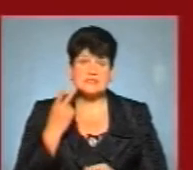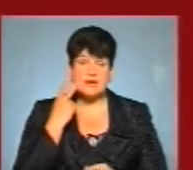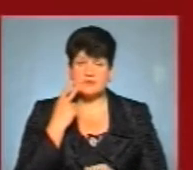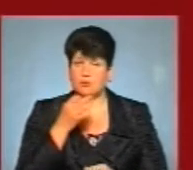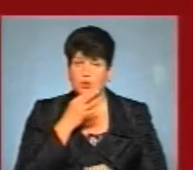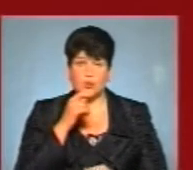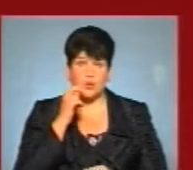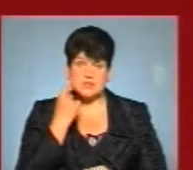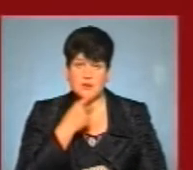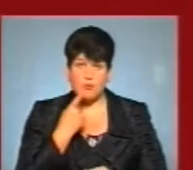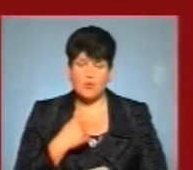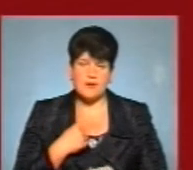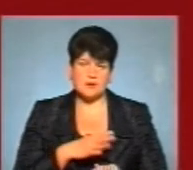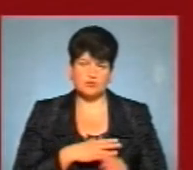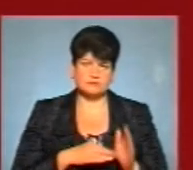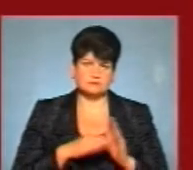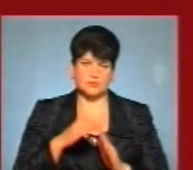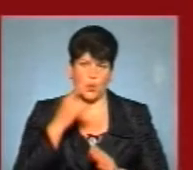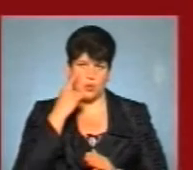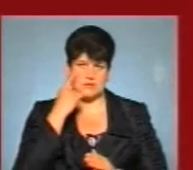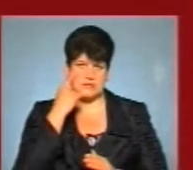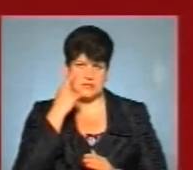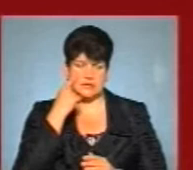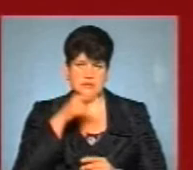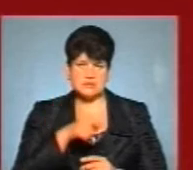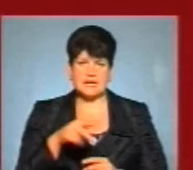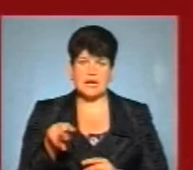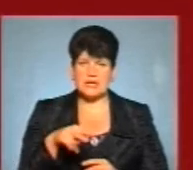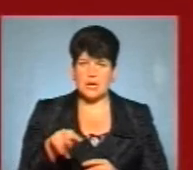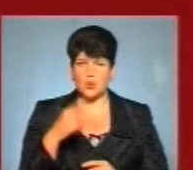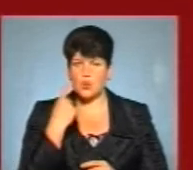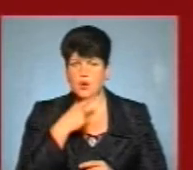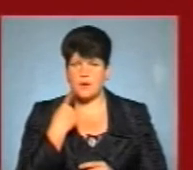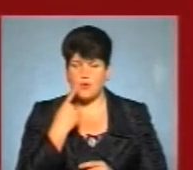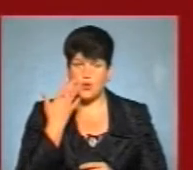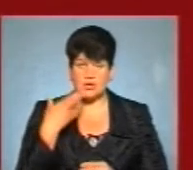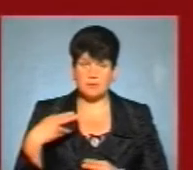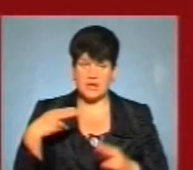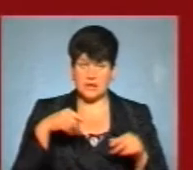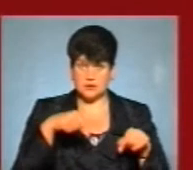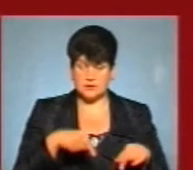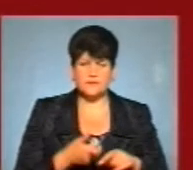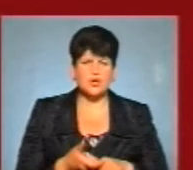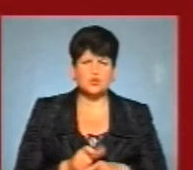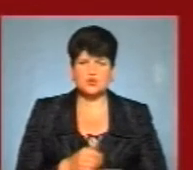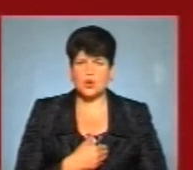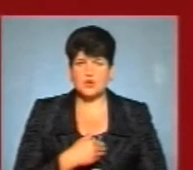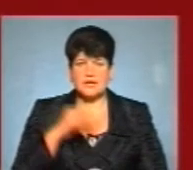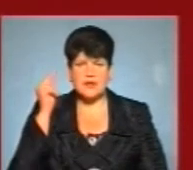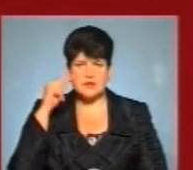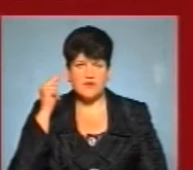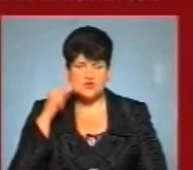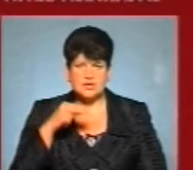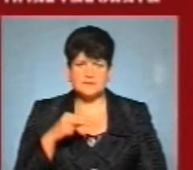українська мова, в мене були високі оцінки з цих предметів, з літератури, з мови. Коли сюди приїхала, я дуже хотіла навчитися і